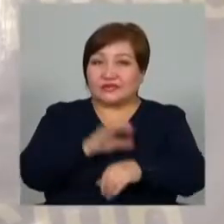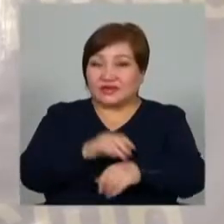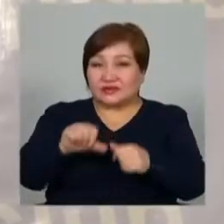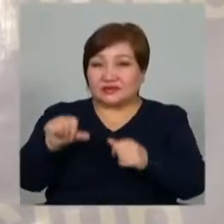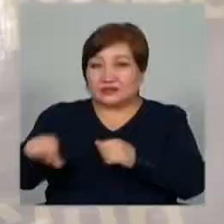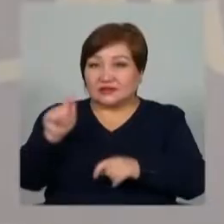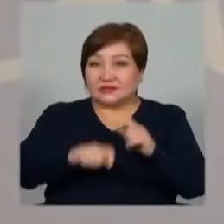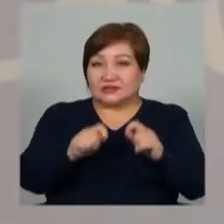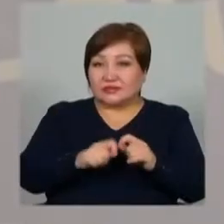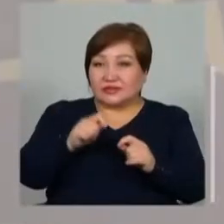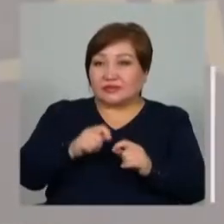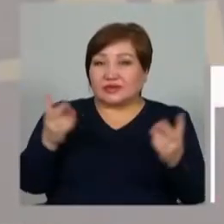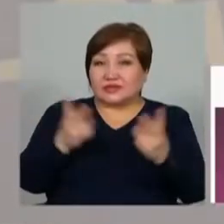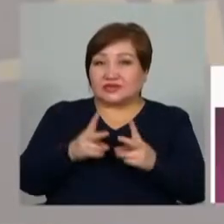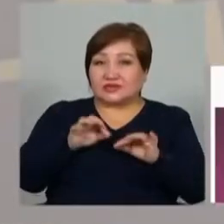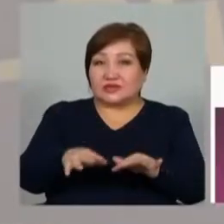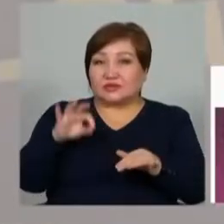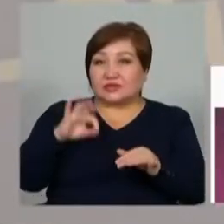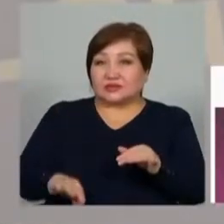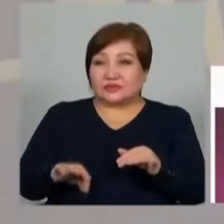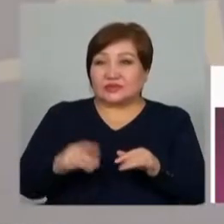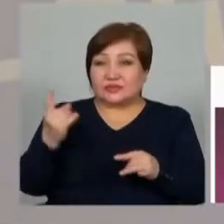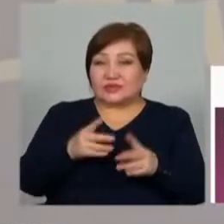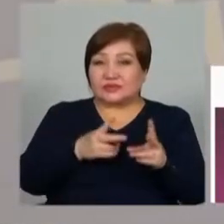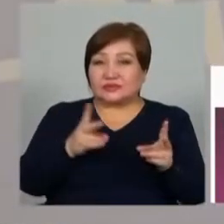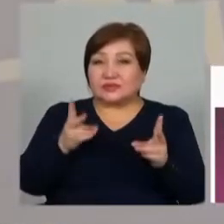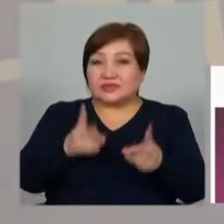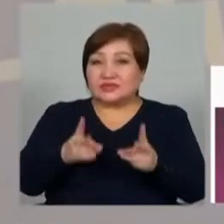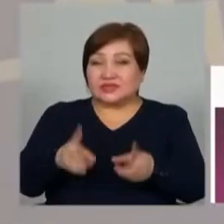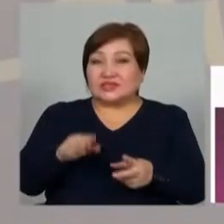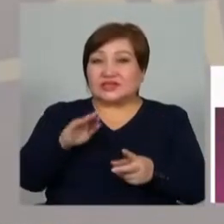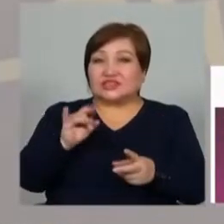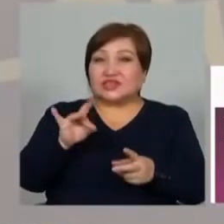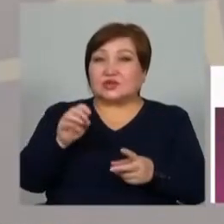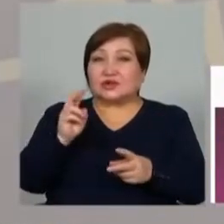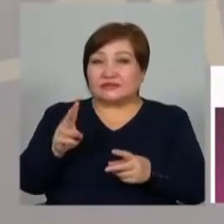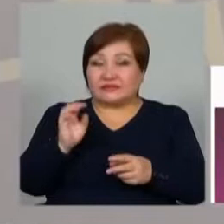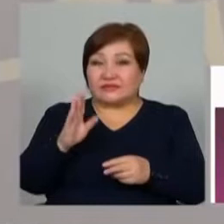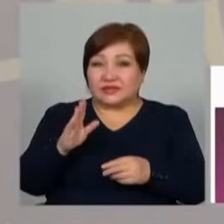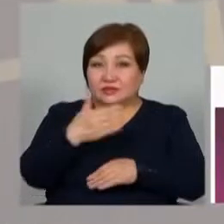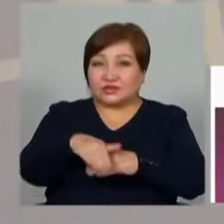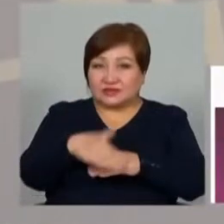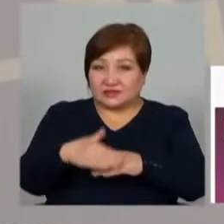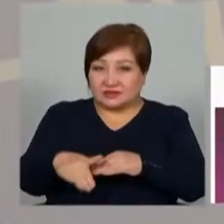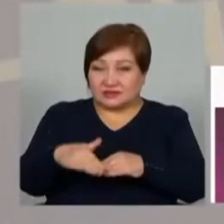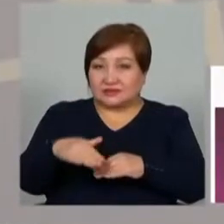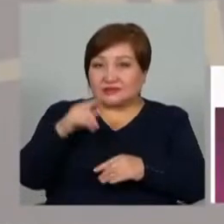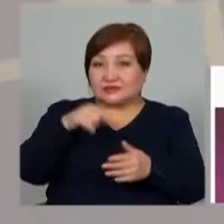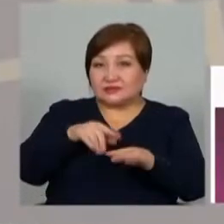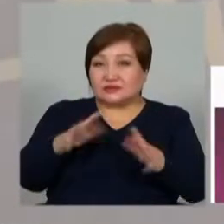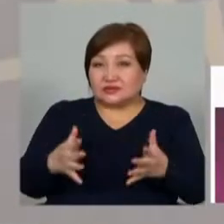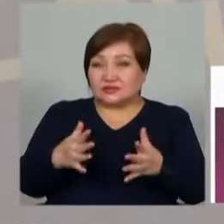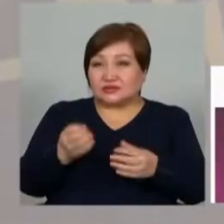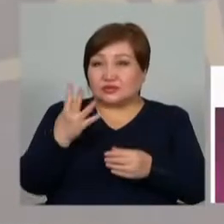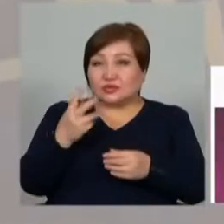шара қолданылады. Жол көлік оқиғасының бірі Жароков көшесінің бойында орын алды. 13 автокөліктің соқтығысу салдарынан